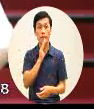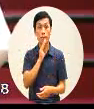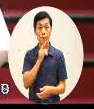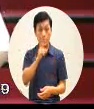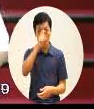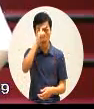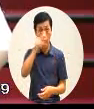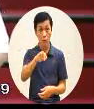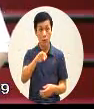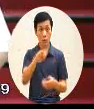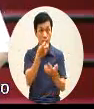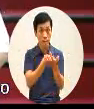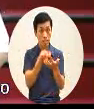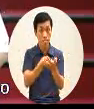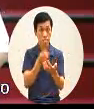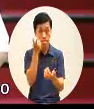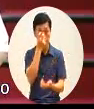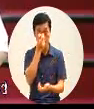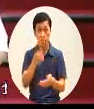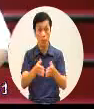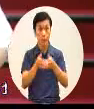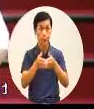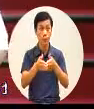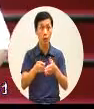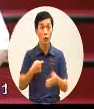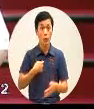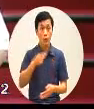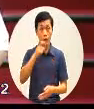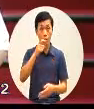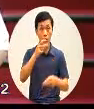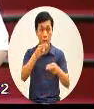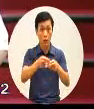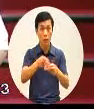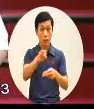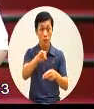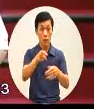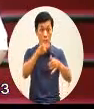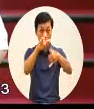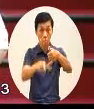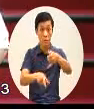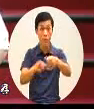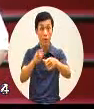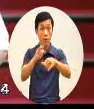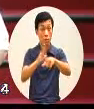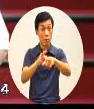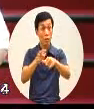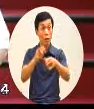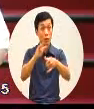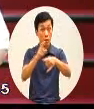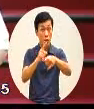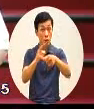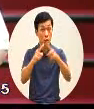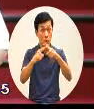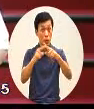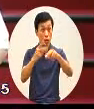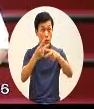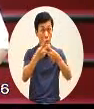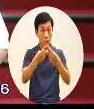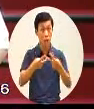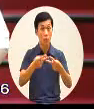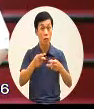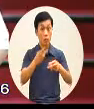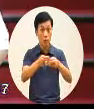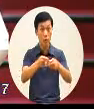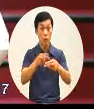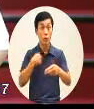格监督一下，我相信你的人格，我也相信说我们的 阳光